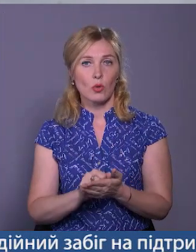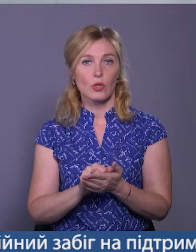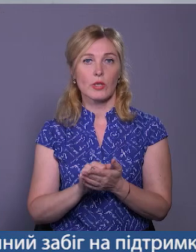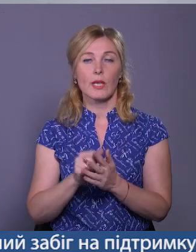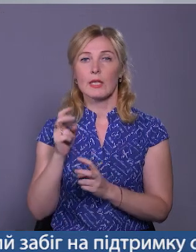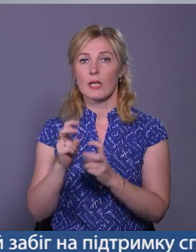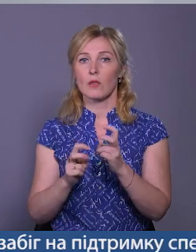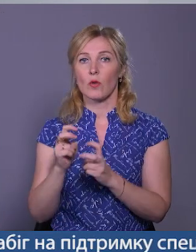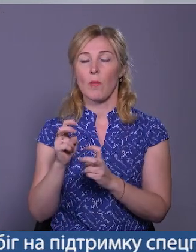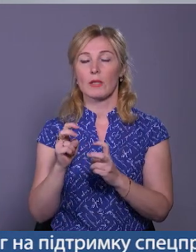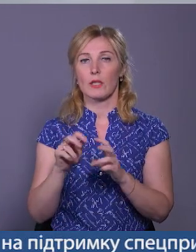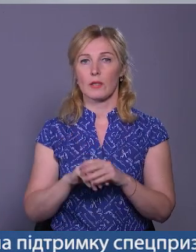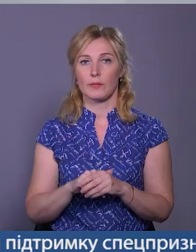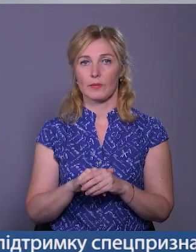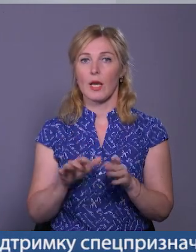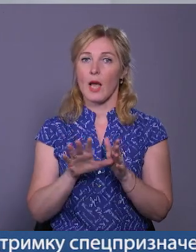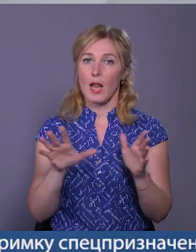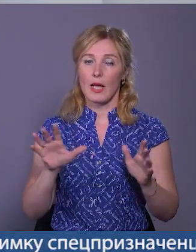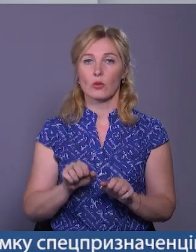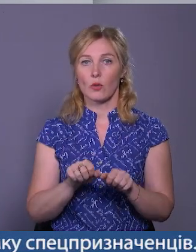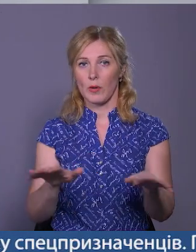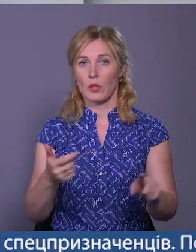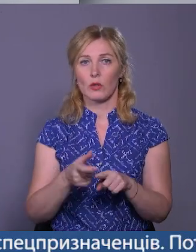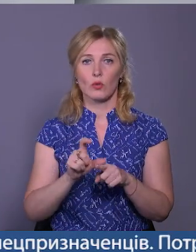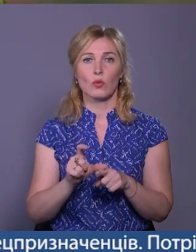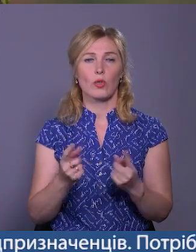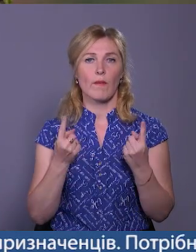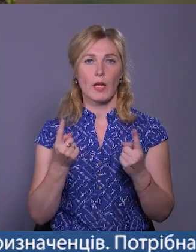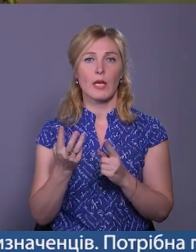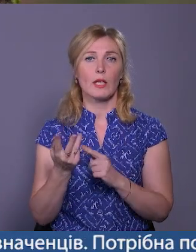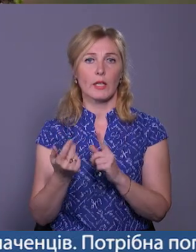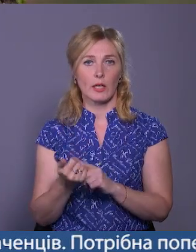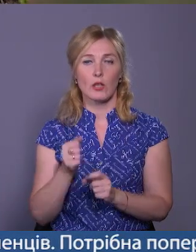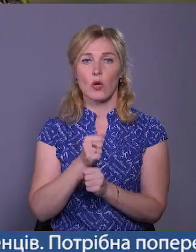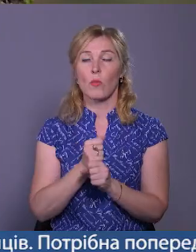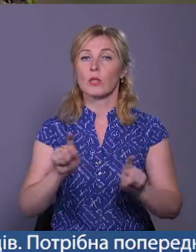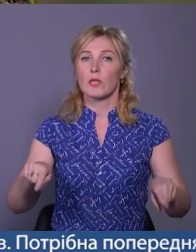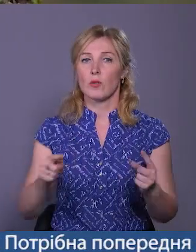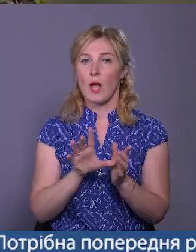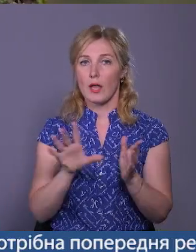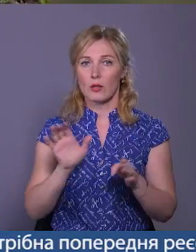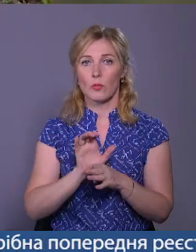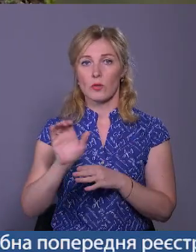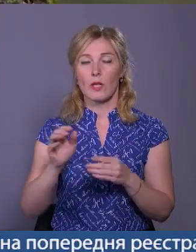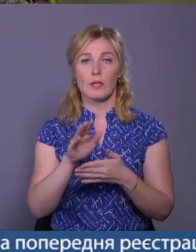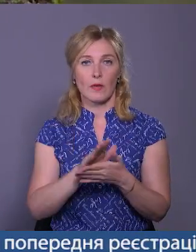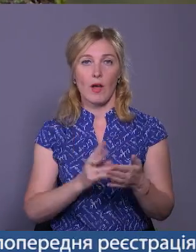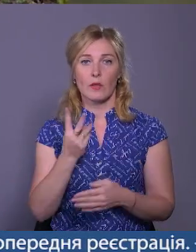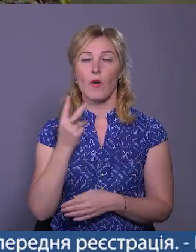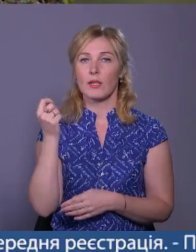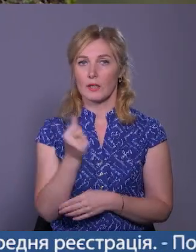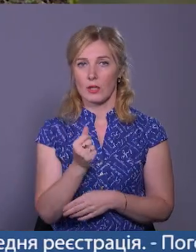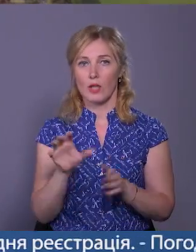трансформаторний підстанції і електромережі в дуже великій цьому місці робота з відновлення електропостачання тривала два тижні